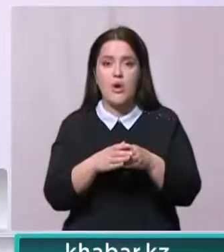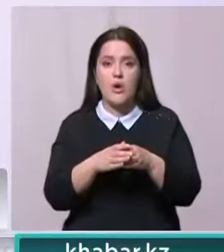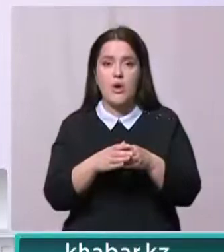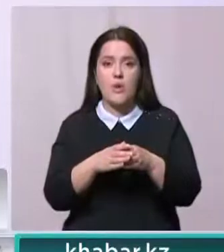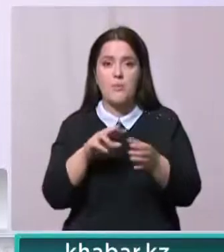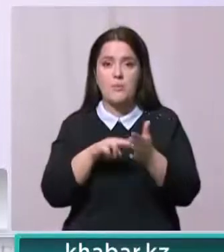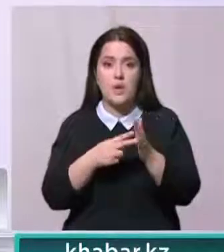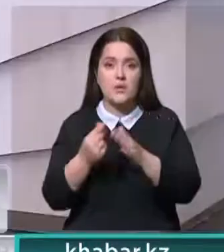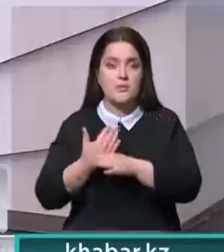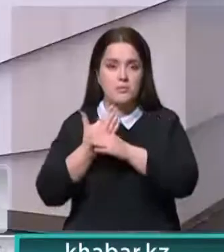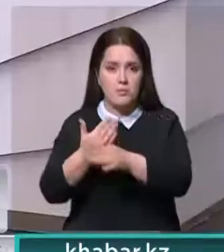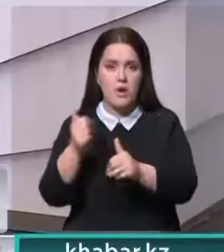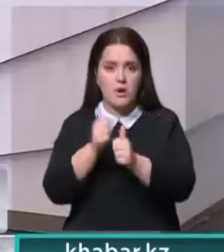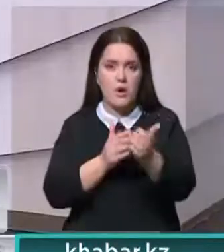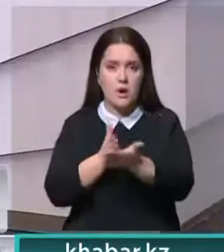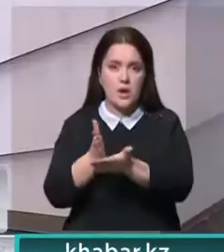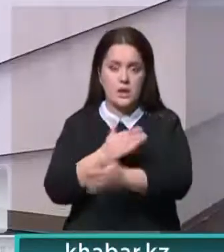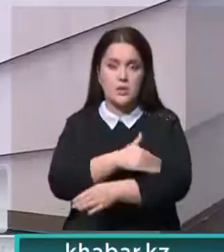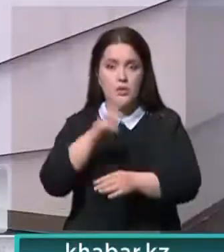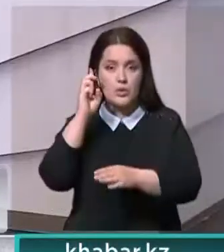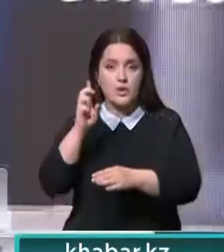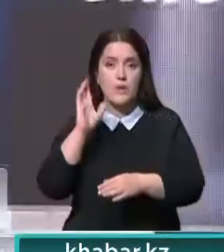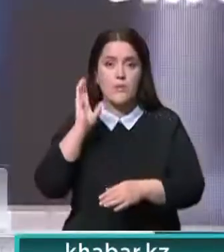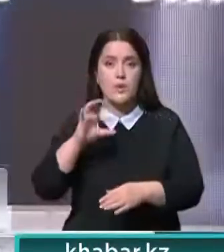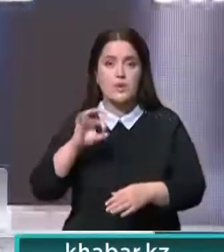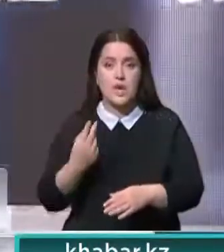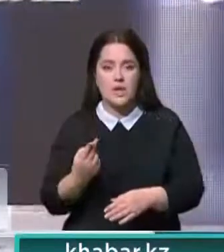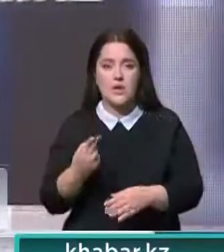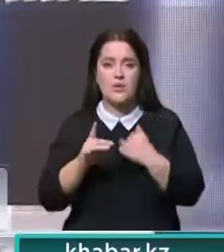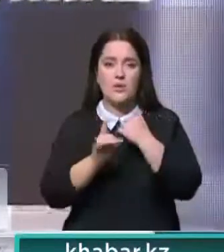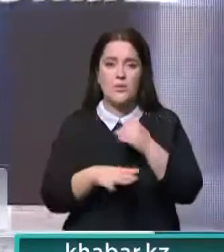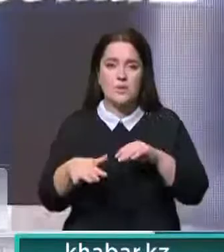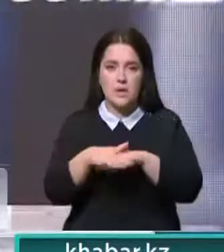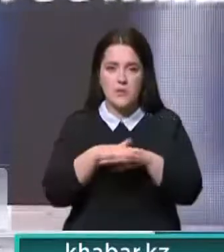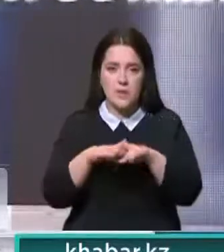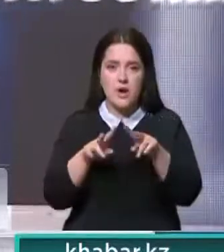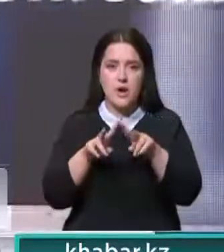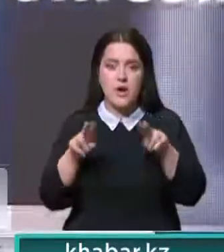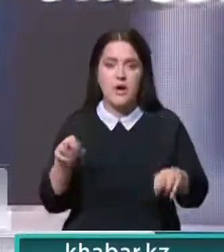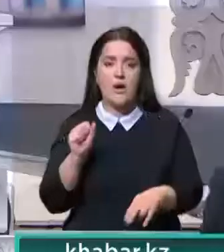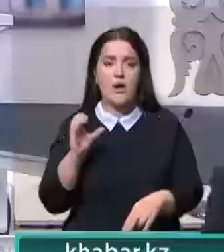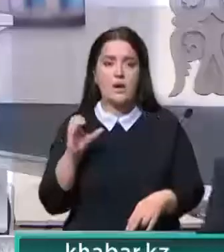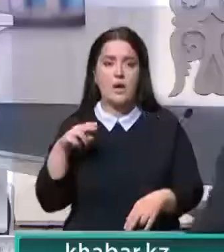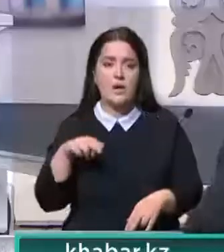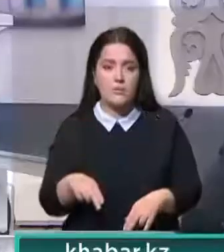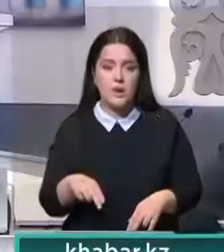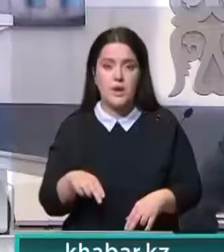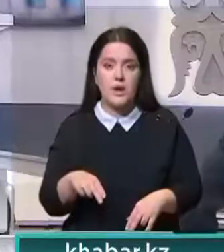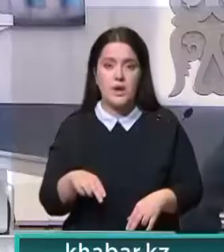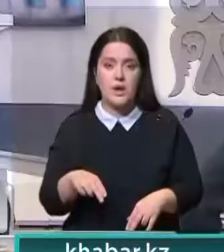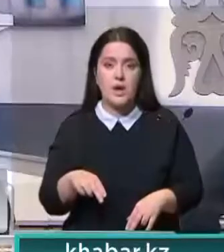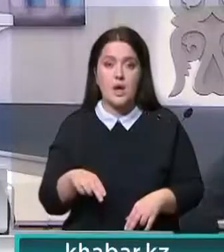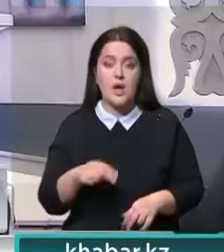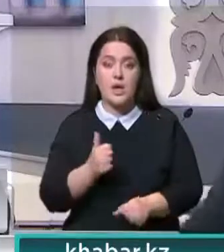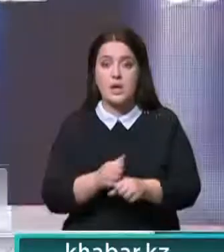потребителей планируют субсидировать адресно. Госпомощь будет направлена социально незащищенным слоям населения по аналогии с